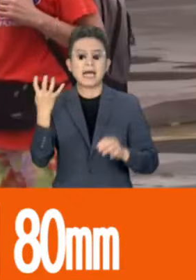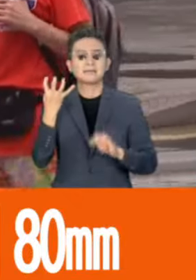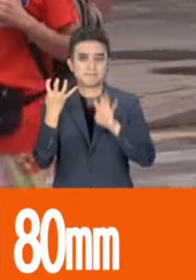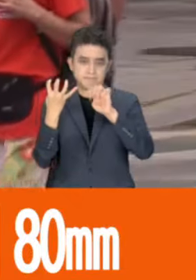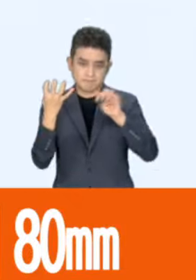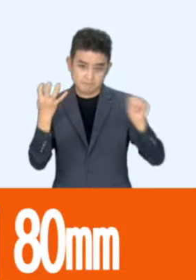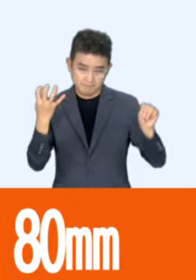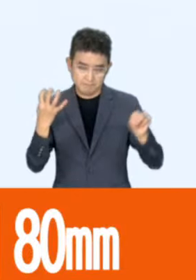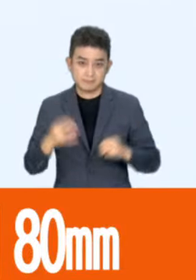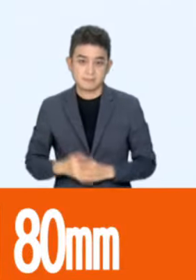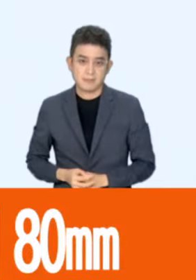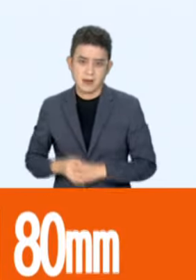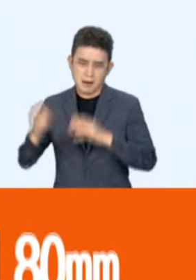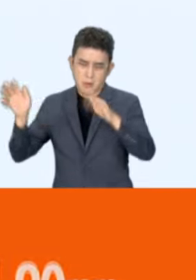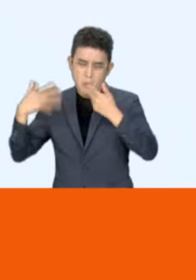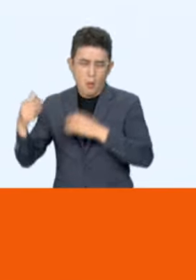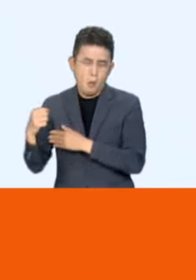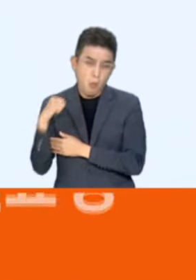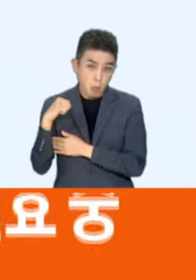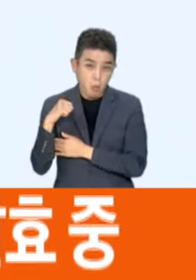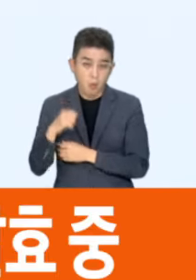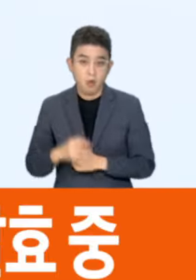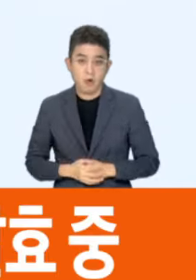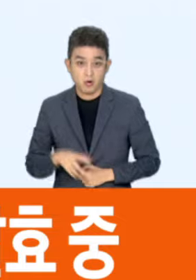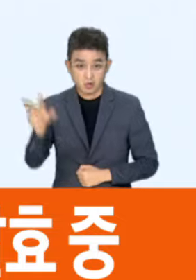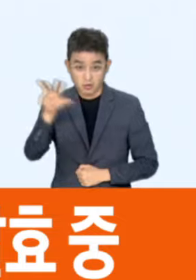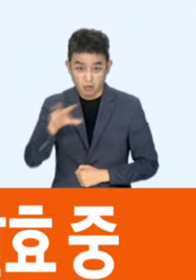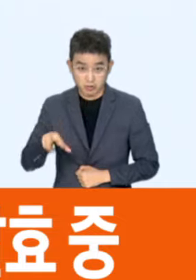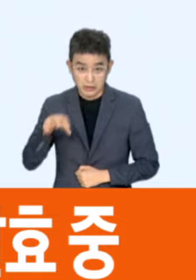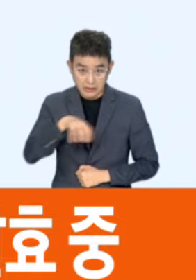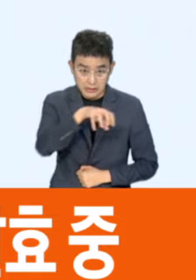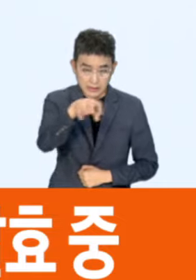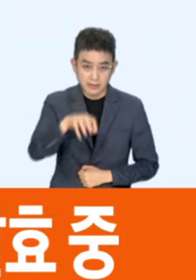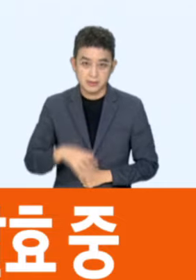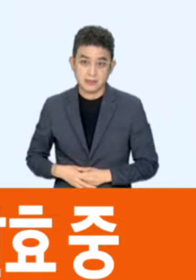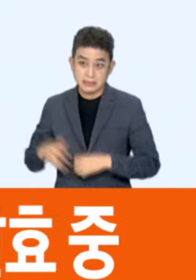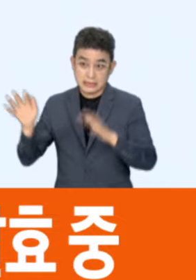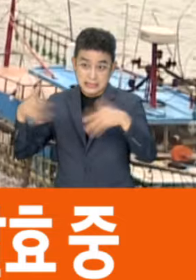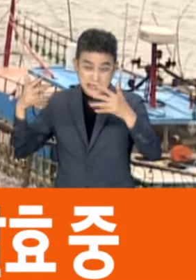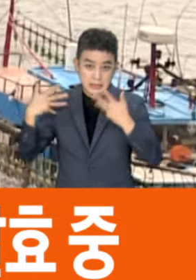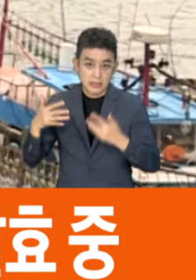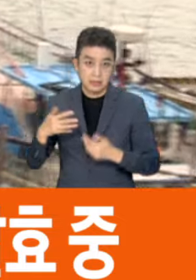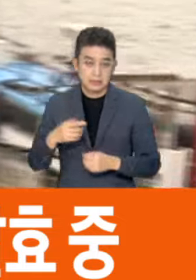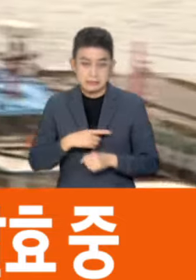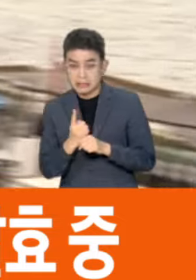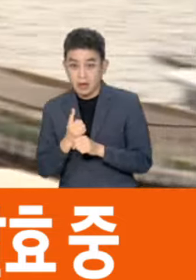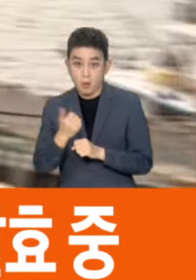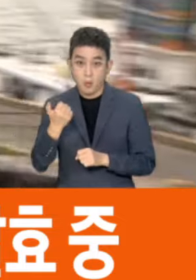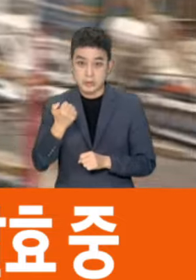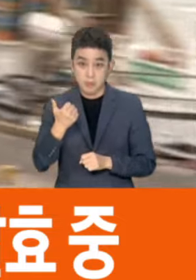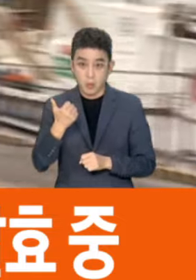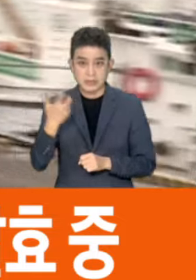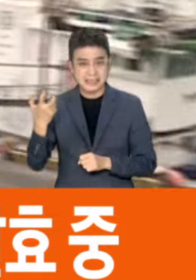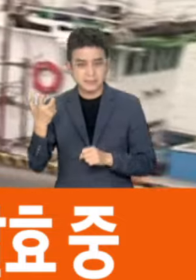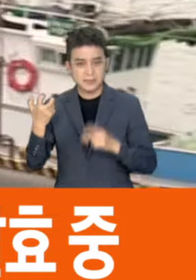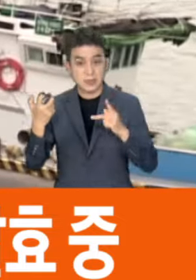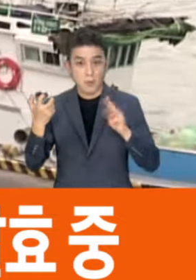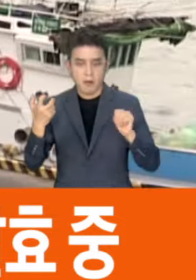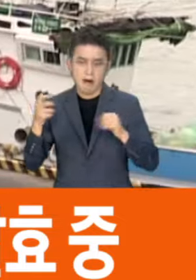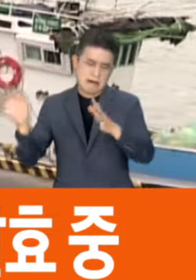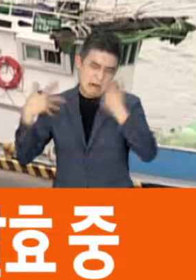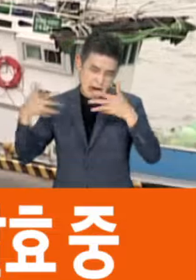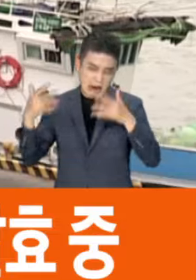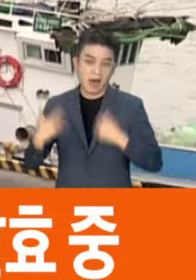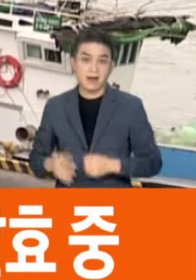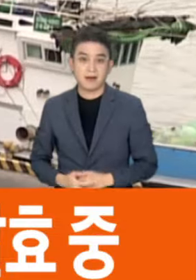예상됩니다. 강한 바람도 동반되겠는데요. 전국 대부분 지역에서 순간풍속 시속 55에서 70km 이상으로 강하게